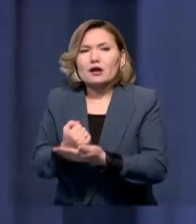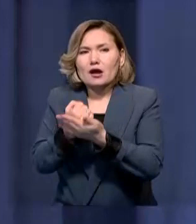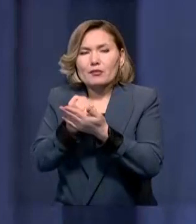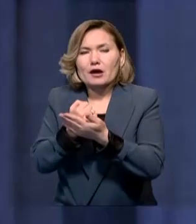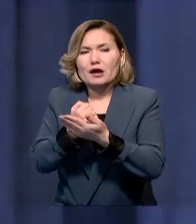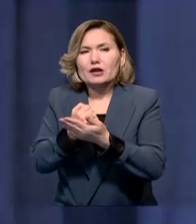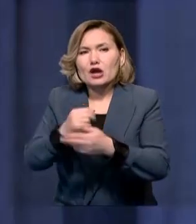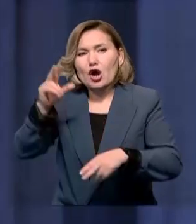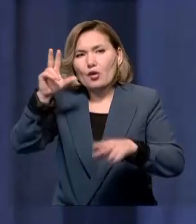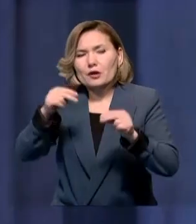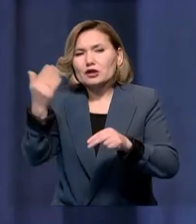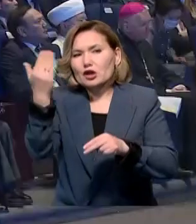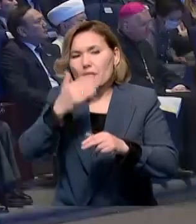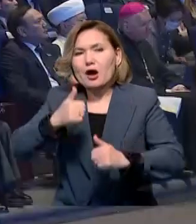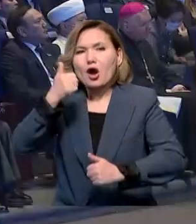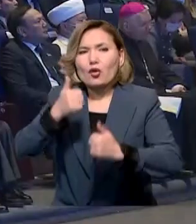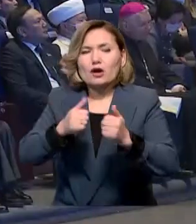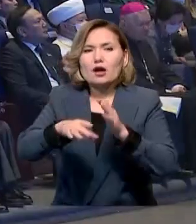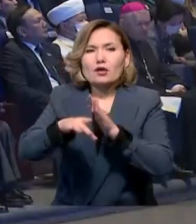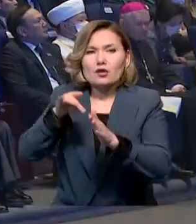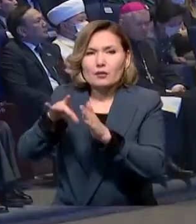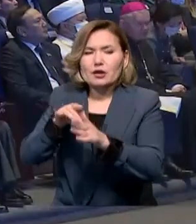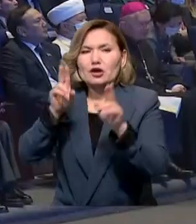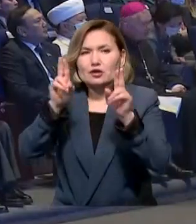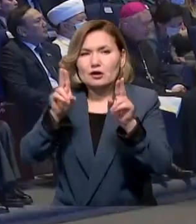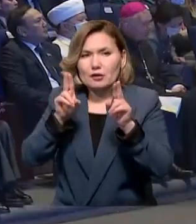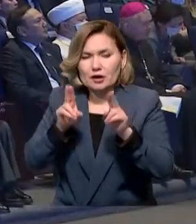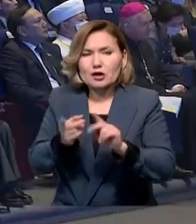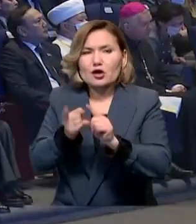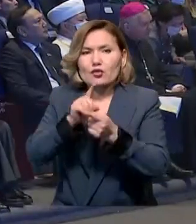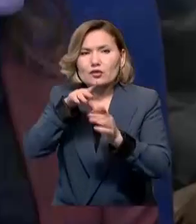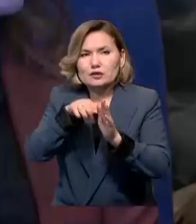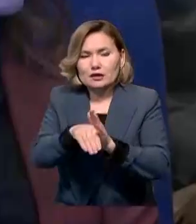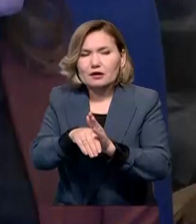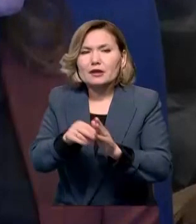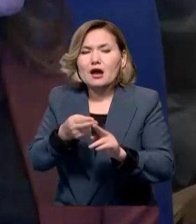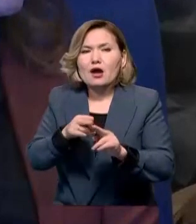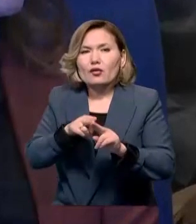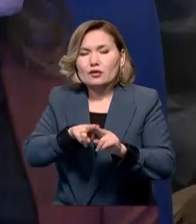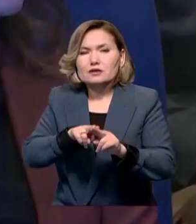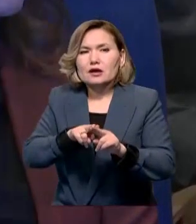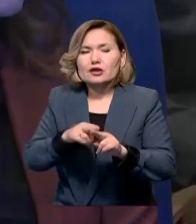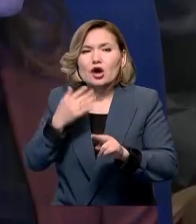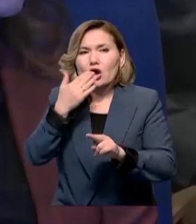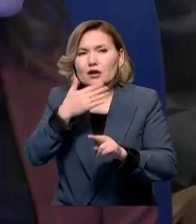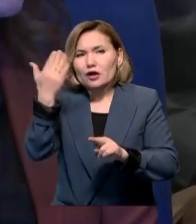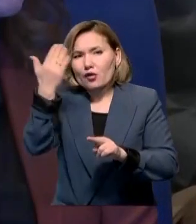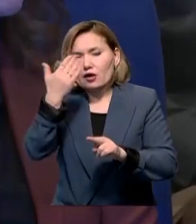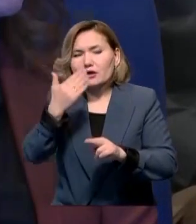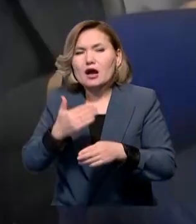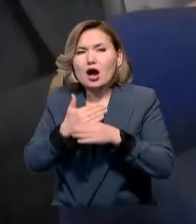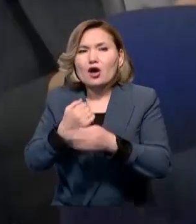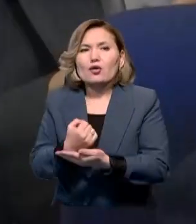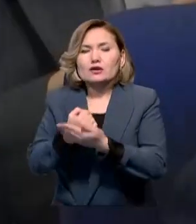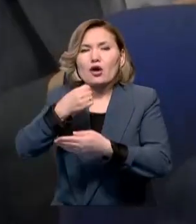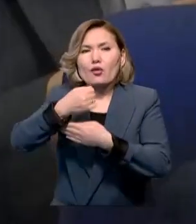үміткер киножобаларды конкурстық іріктеу ережесі өзгерді. Атап айтқанда, ұлттық киноны қолдау